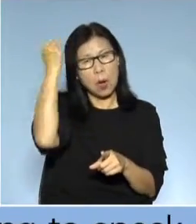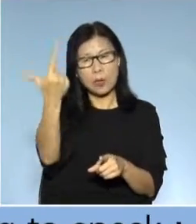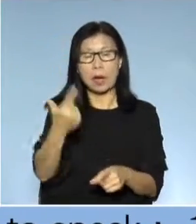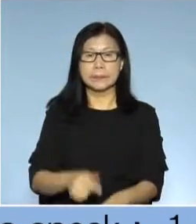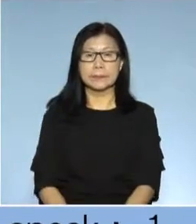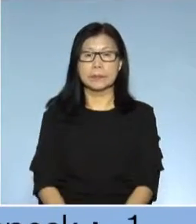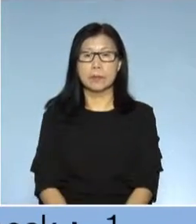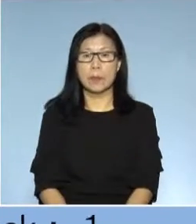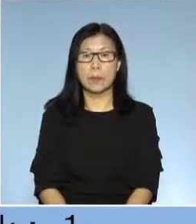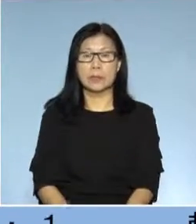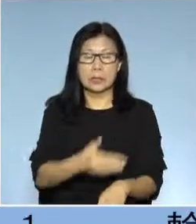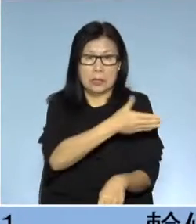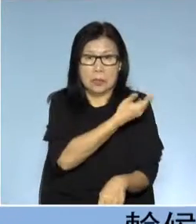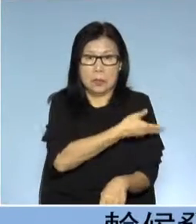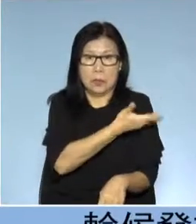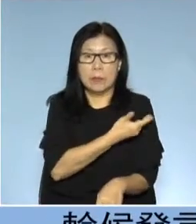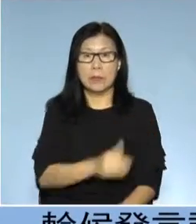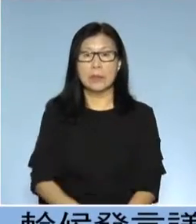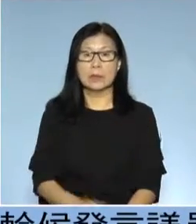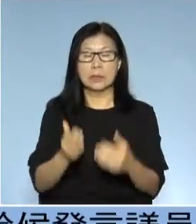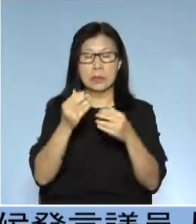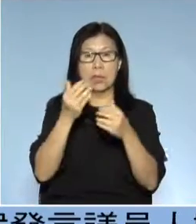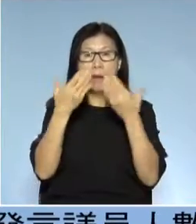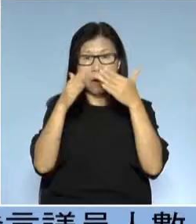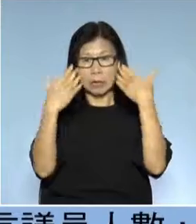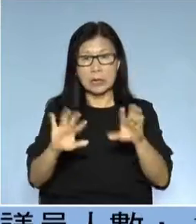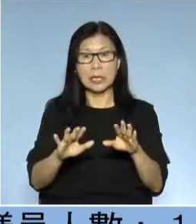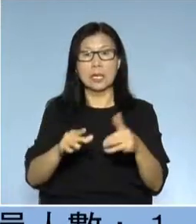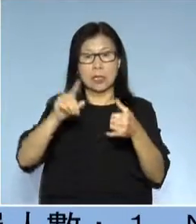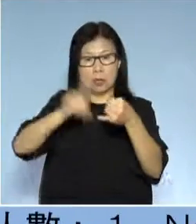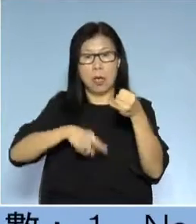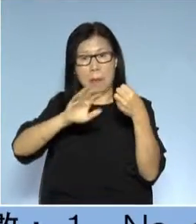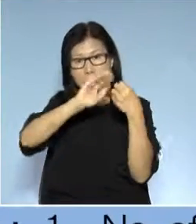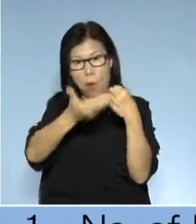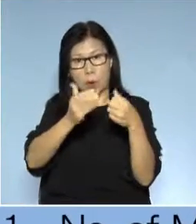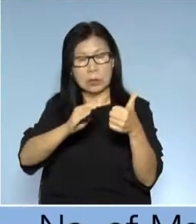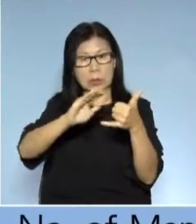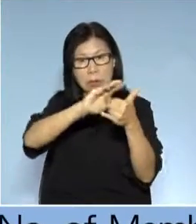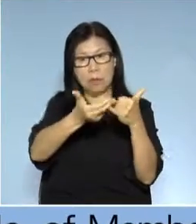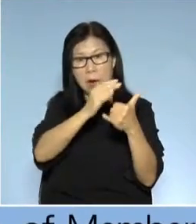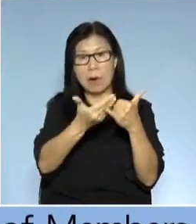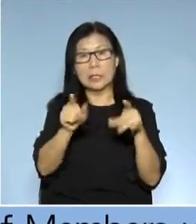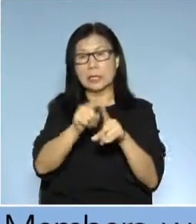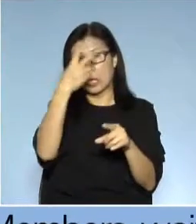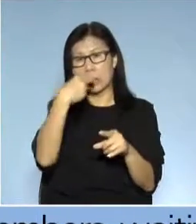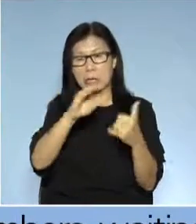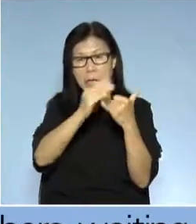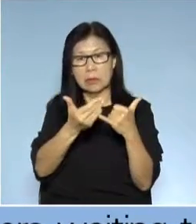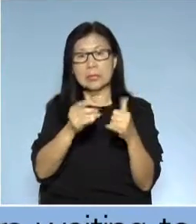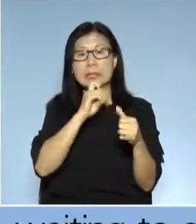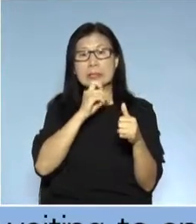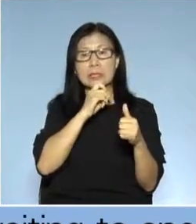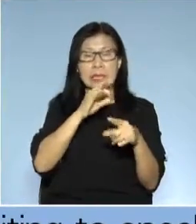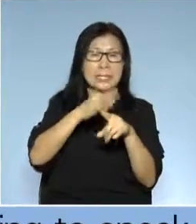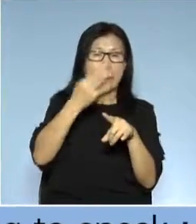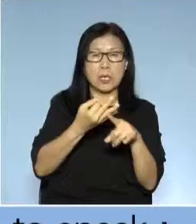咧，就係有啲外佣咧，就係放完假翻嚟咧，就懷孕。嗰啲真係好痛苦，佢又懷孕又嘔仔